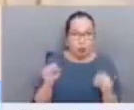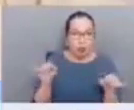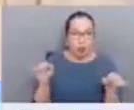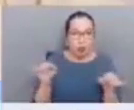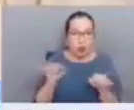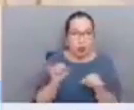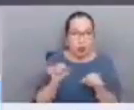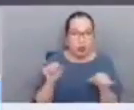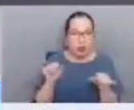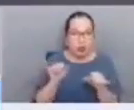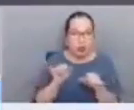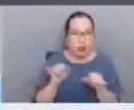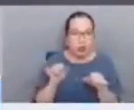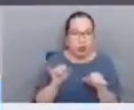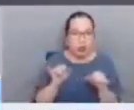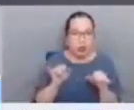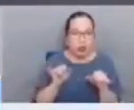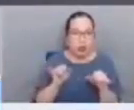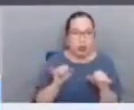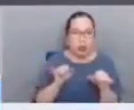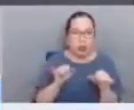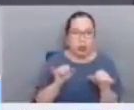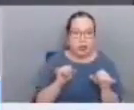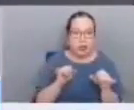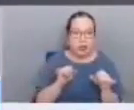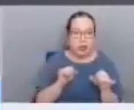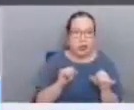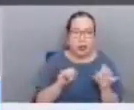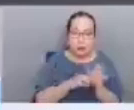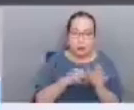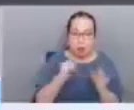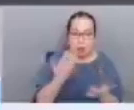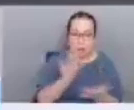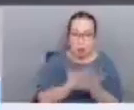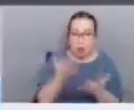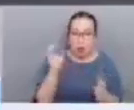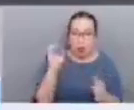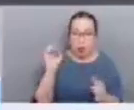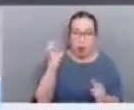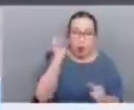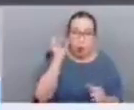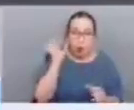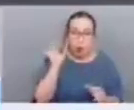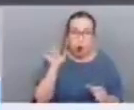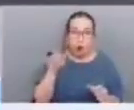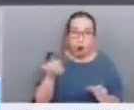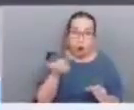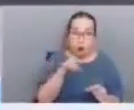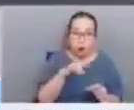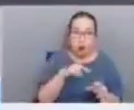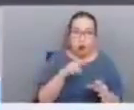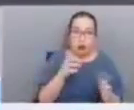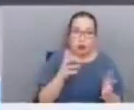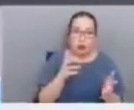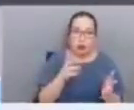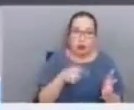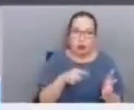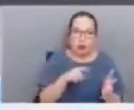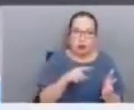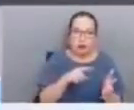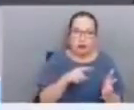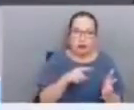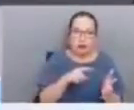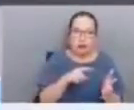Yusek Rocky, kahapon, October 1, pwede na rin sila mag-apply nito. Sa online lang, hindi